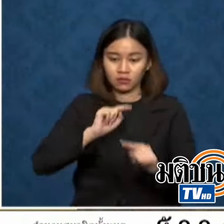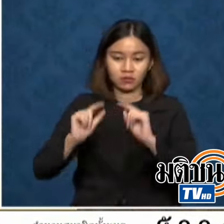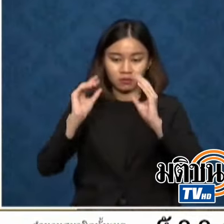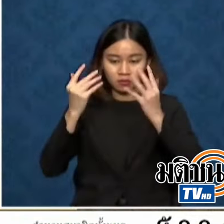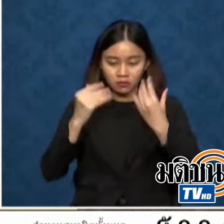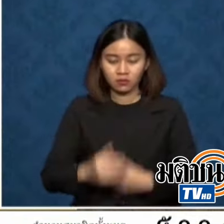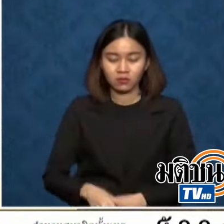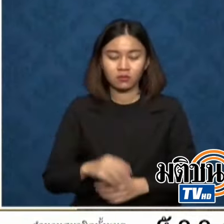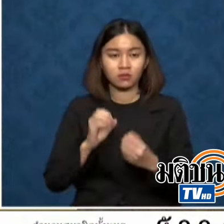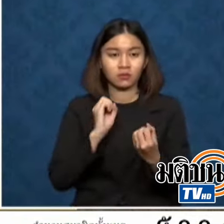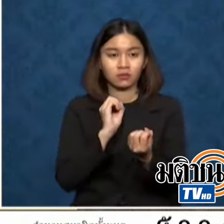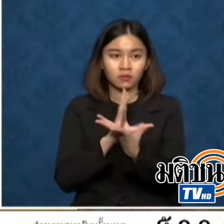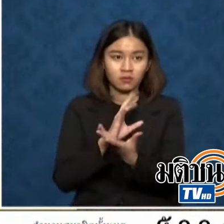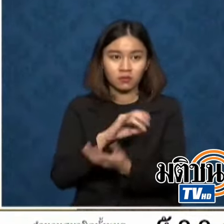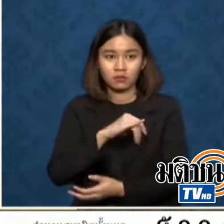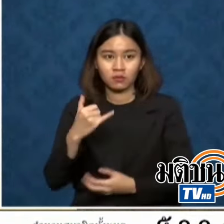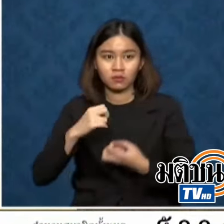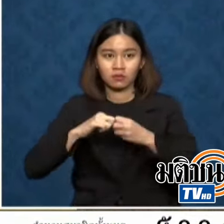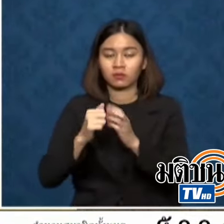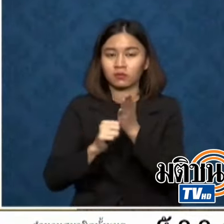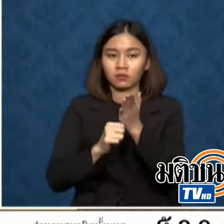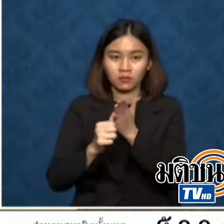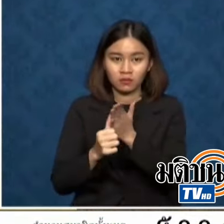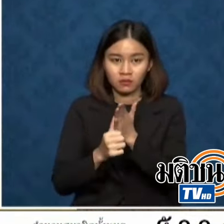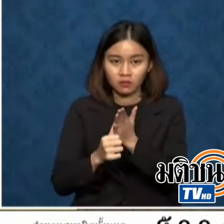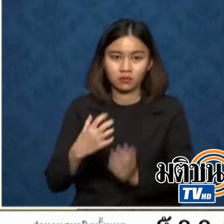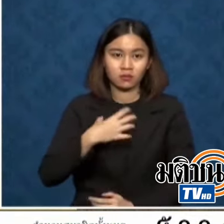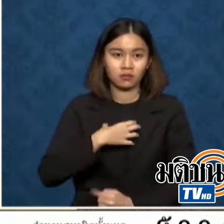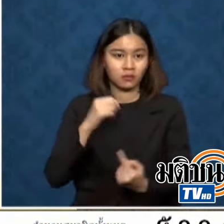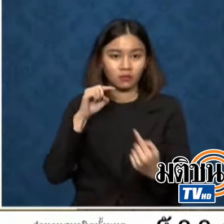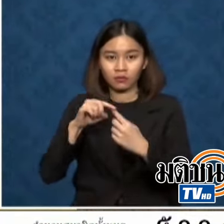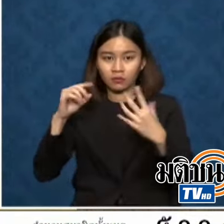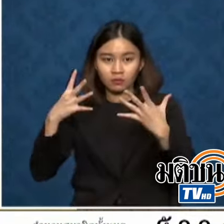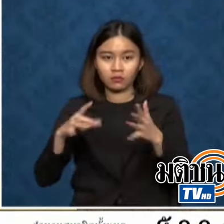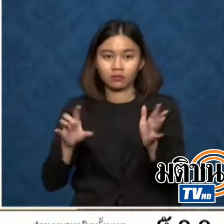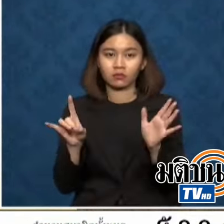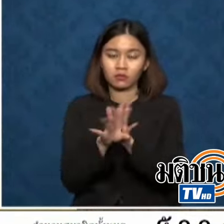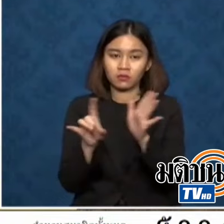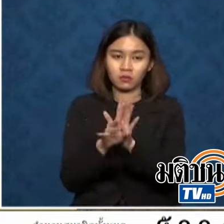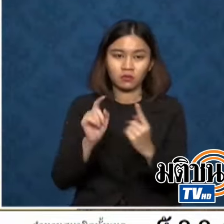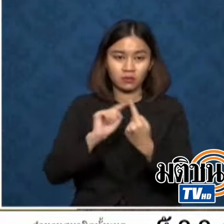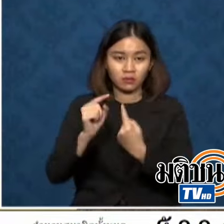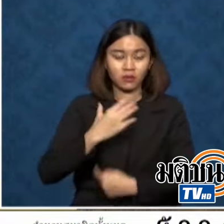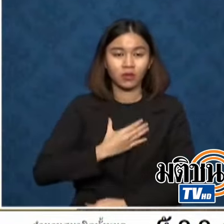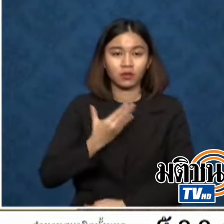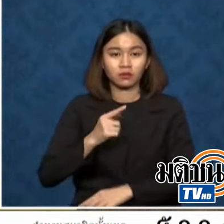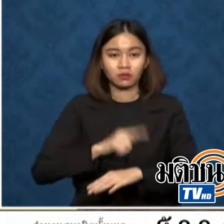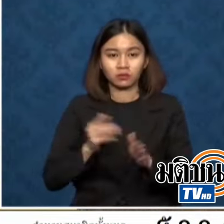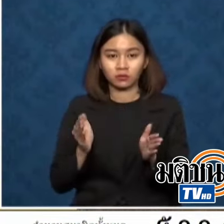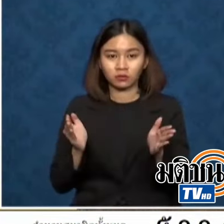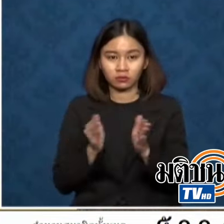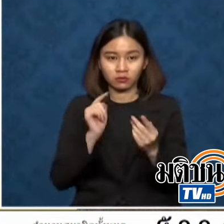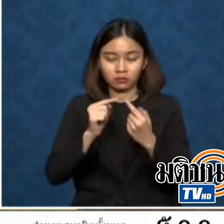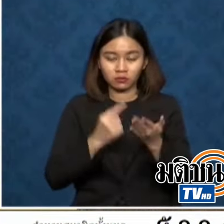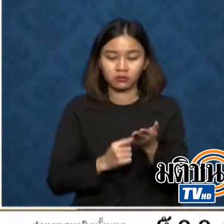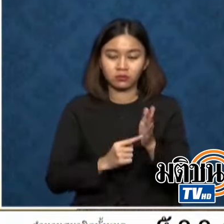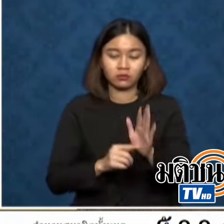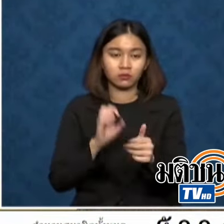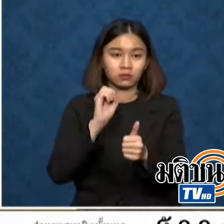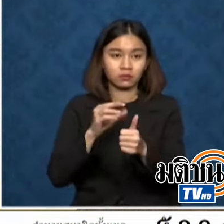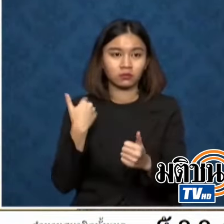เพราะฉะนั้นมันก็เลยทำให้ท่านไม่สามารถที่จะแก้ไขปัญหาอย่างที่ท่านต้องการได้สุดท้ายผมขอใช้เวลาสั้นๆในการเสนอ